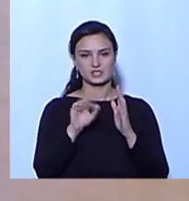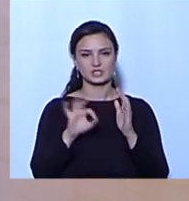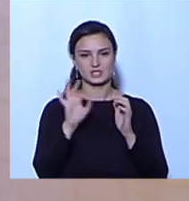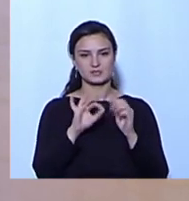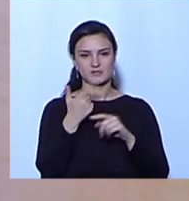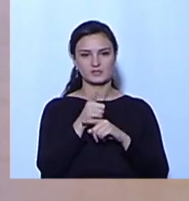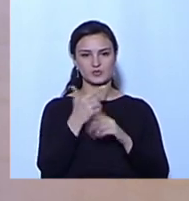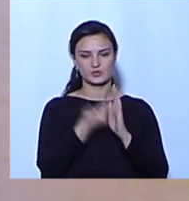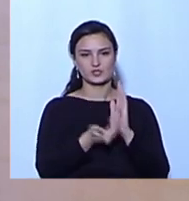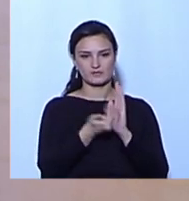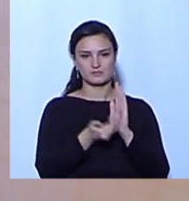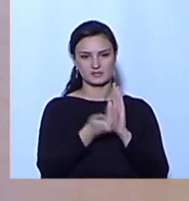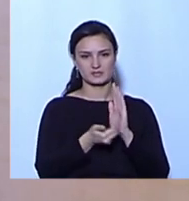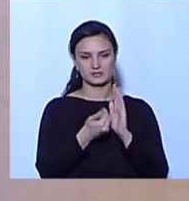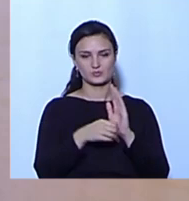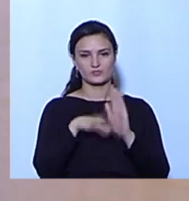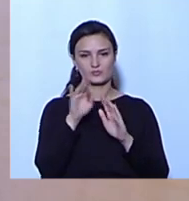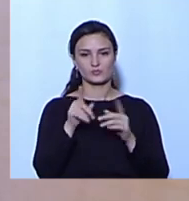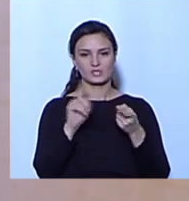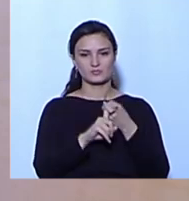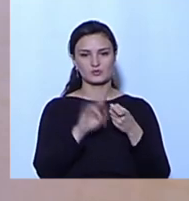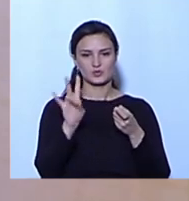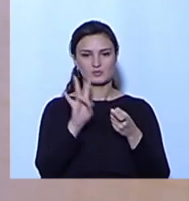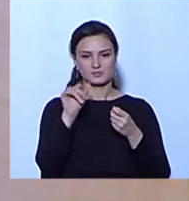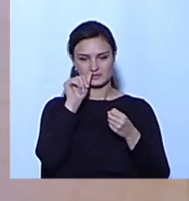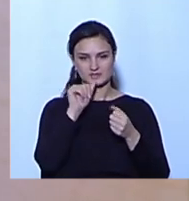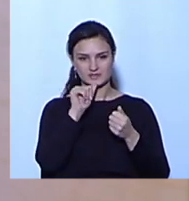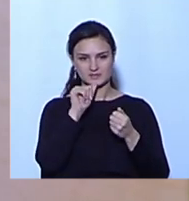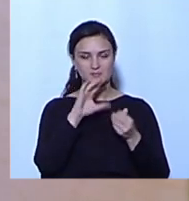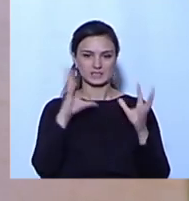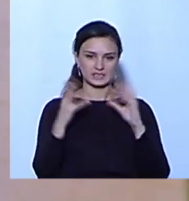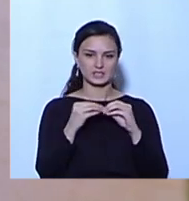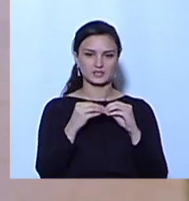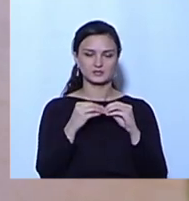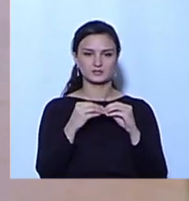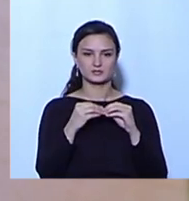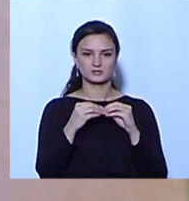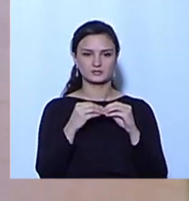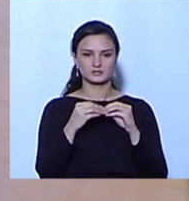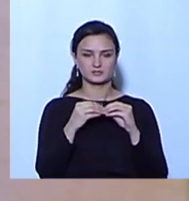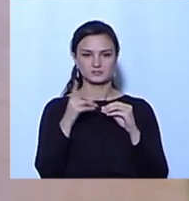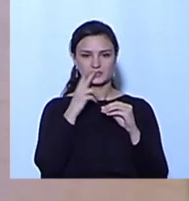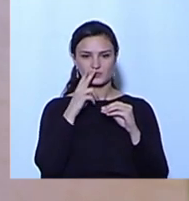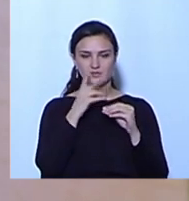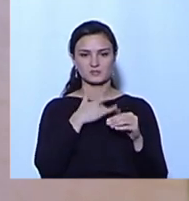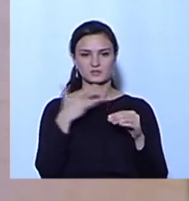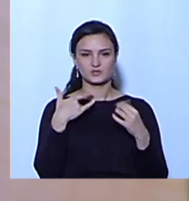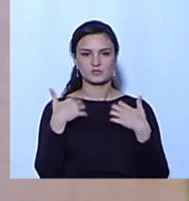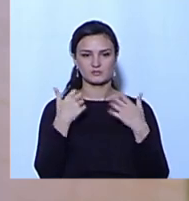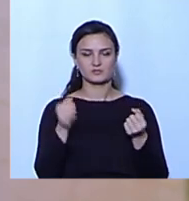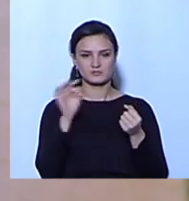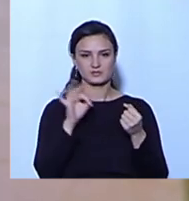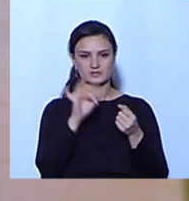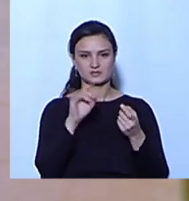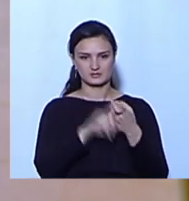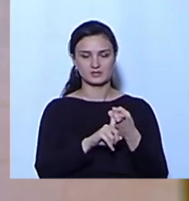შეეხება ვიდეო რჩევებს, ეს უკვე უკავშირდება ნოემბრის თვეს, რომელიც მთლიანად წეველობას, ფილტვის ჯანმრთელობას ეძღვნება